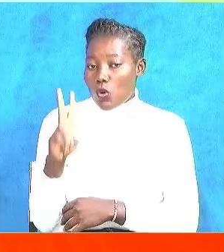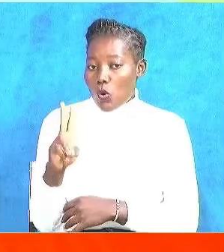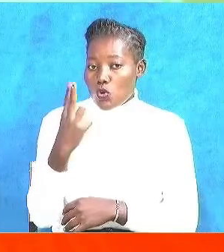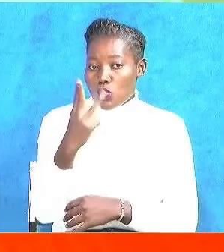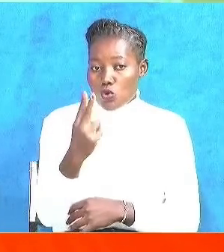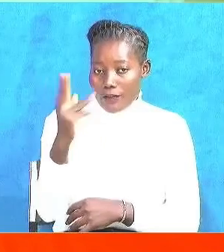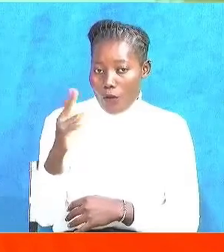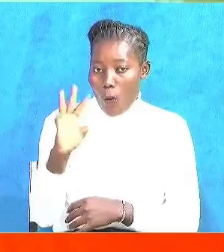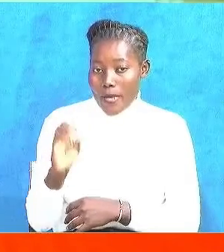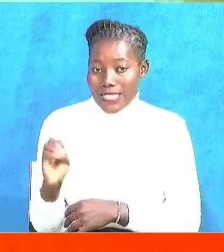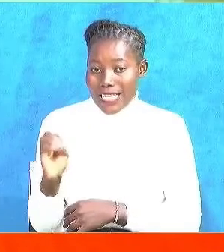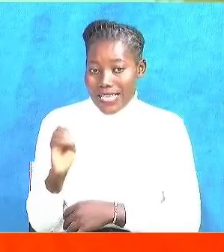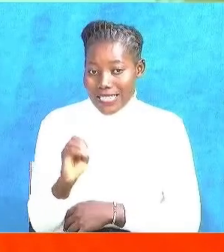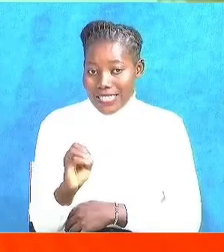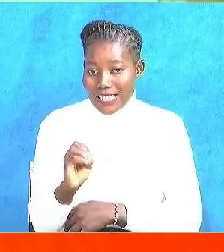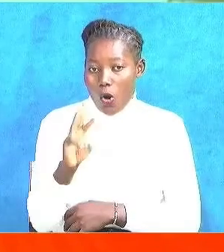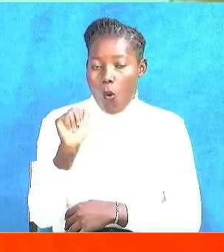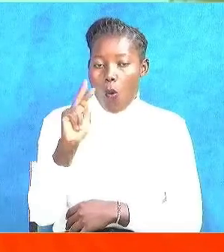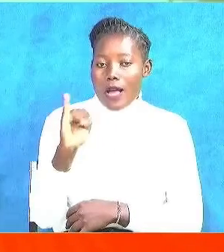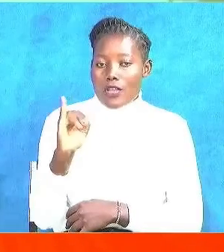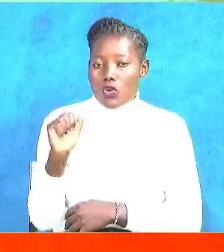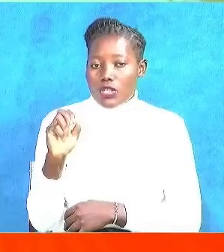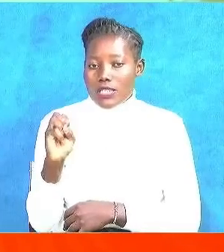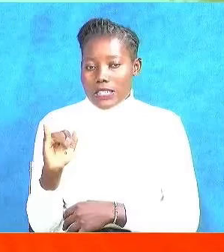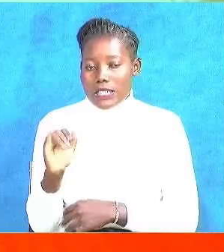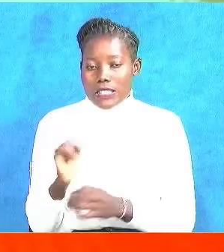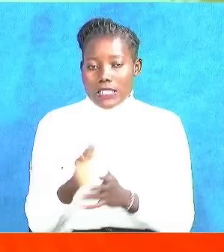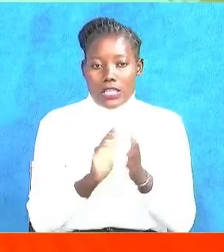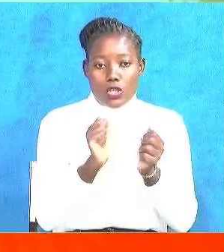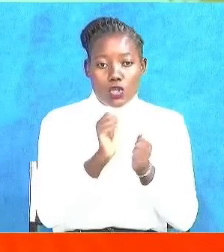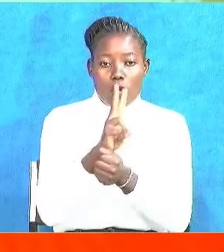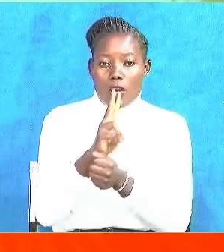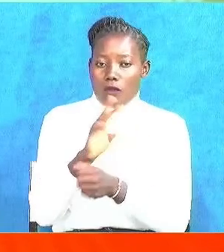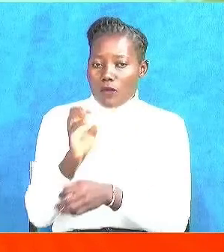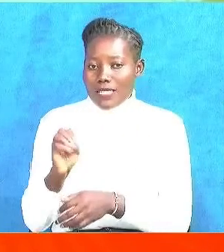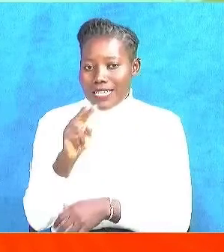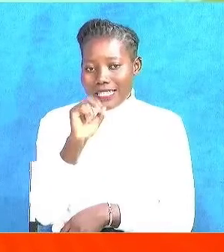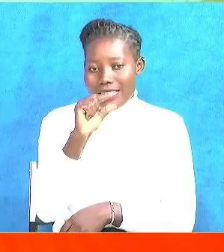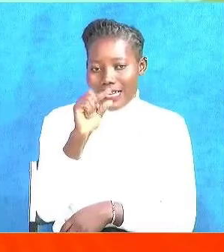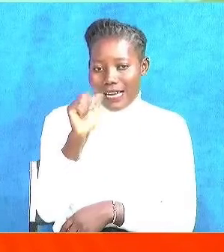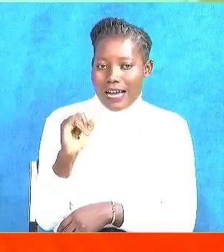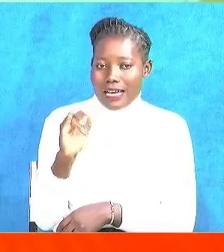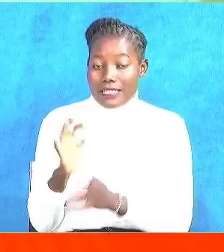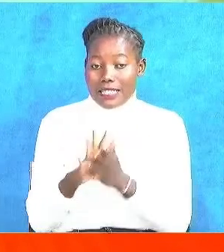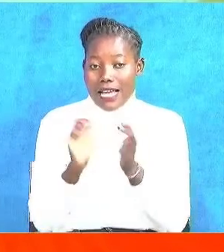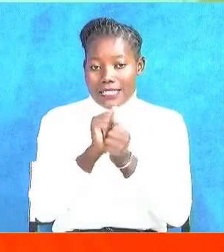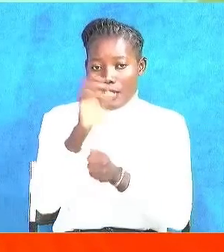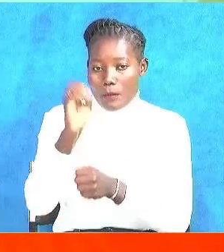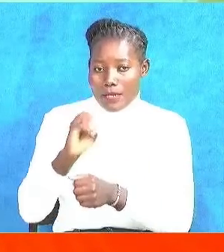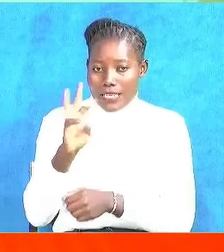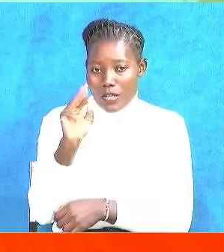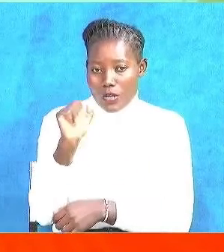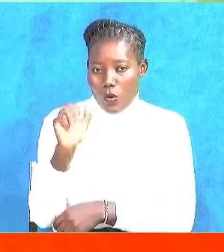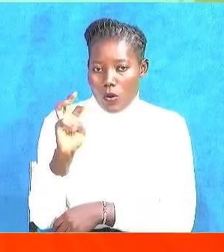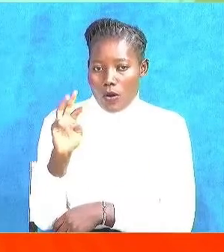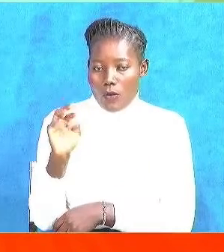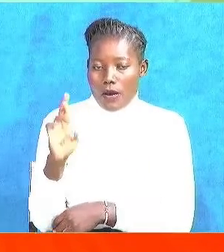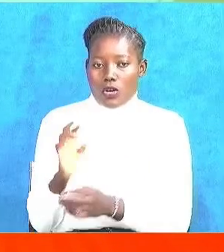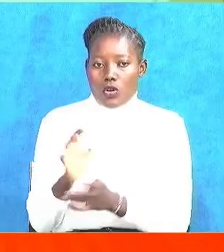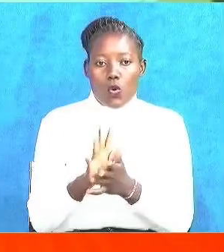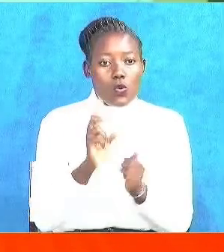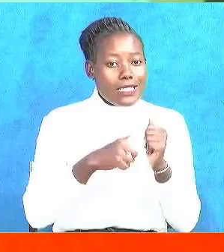24%. Wanyonyi has 12%. Ngati has 10%. Oru has 6%. Sakaja